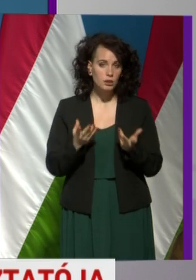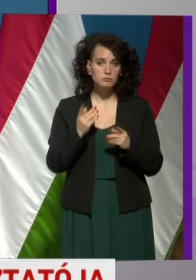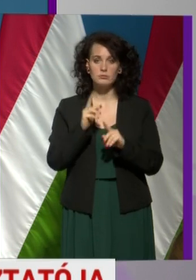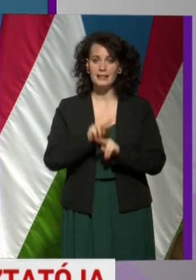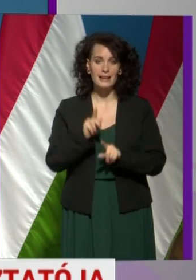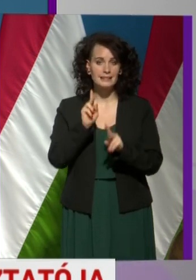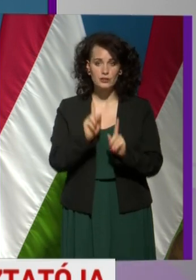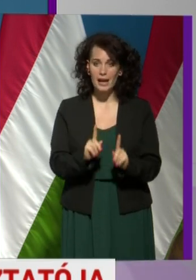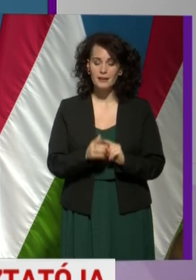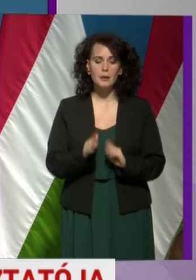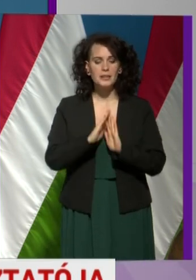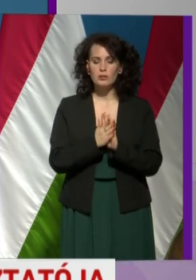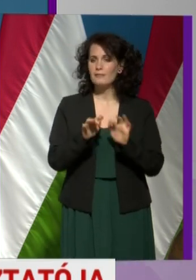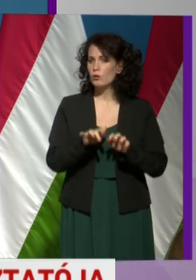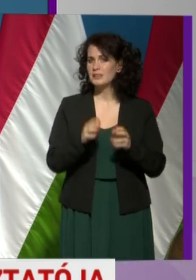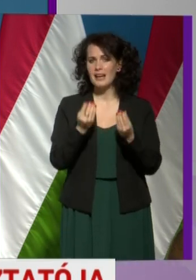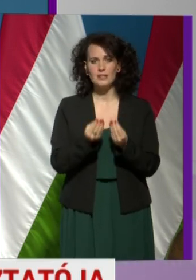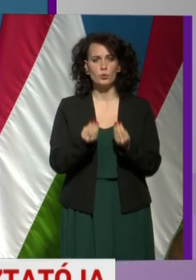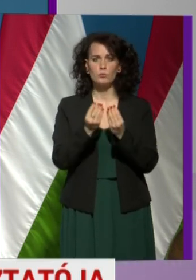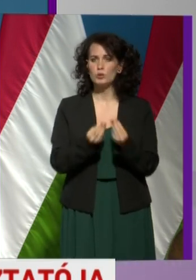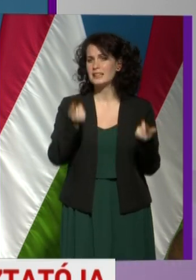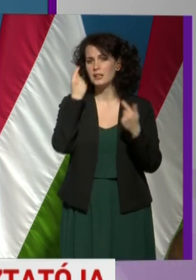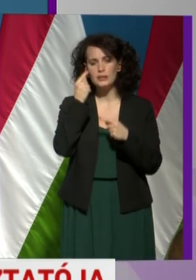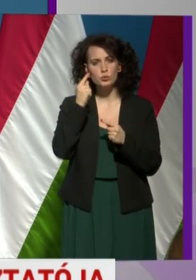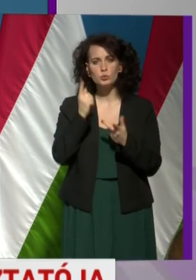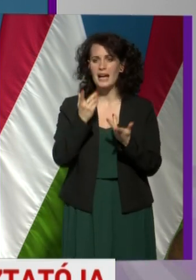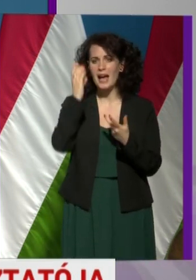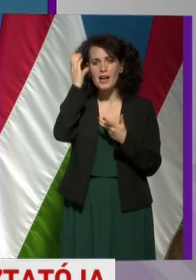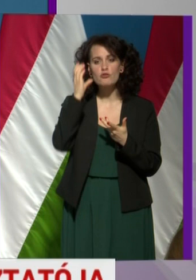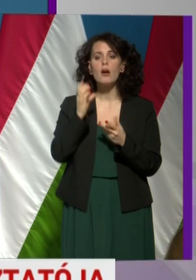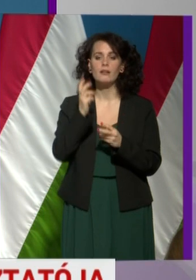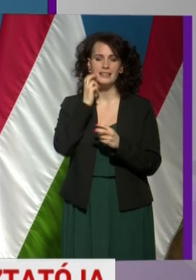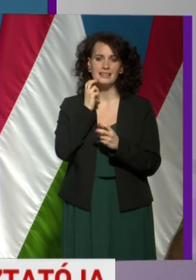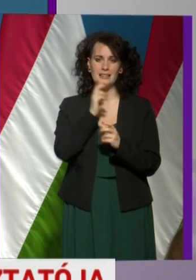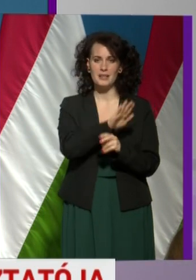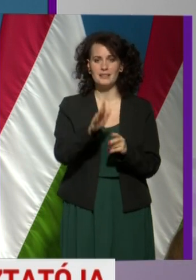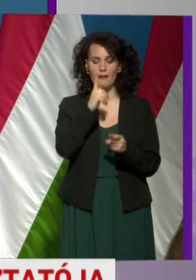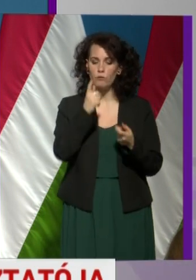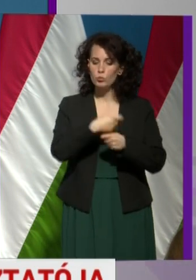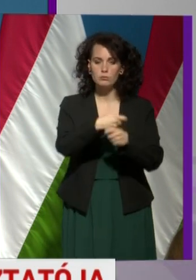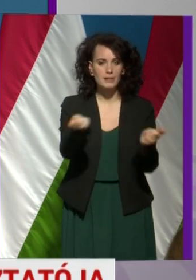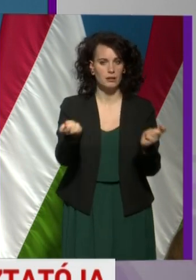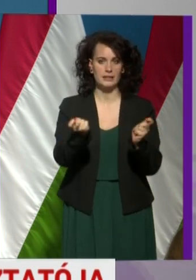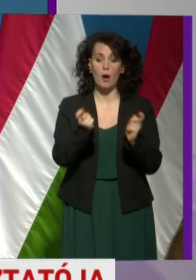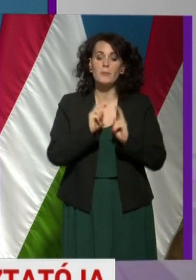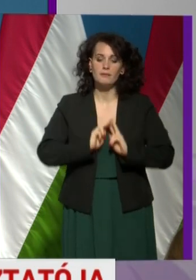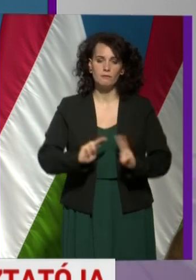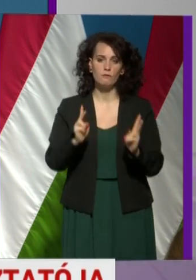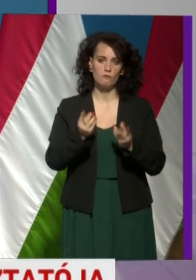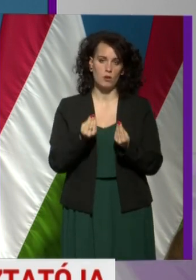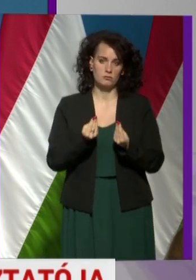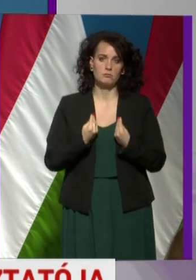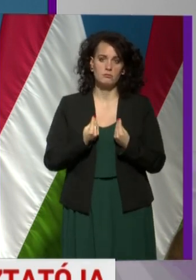olyan informatikai eszközt, minden olyan módszertani tudást az intézmények rendelkezésre bocsátunk, ami rendelkezésünkre